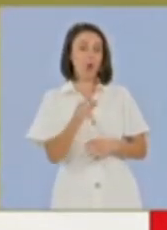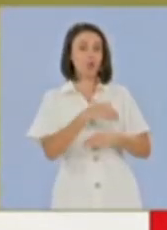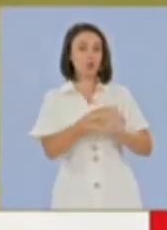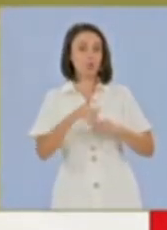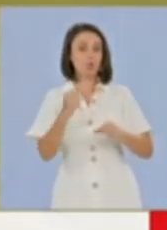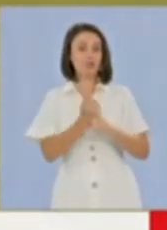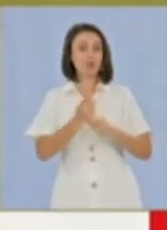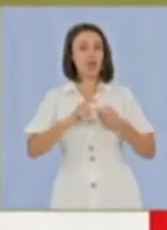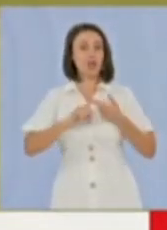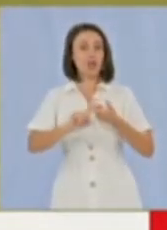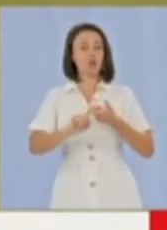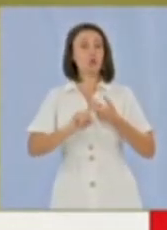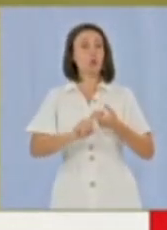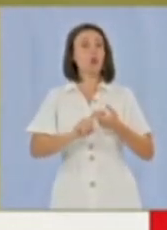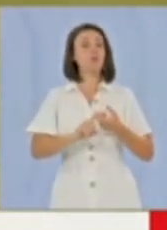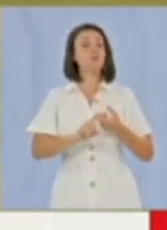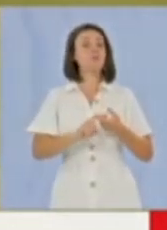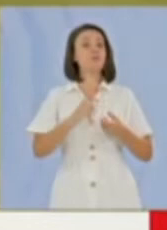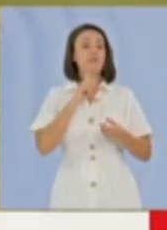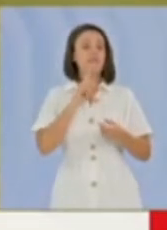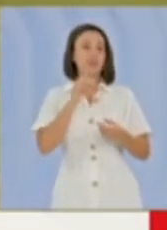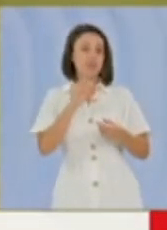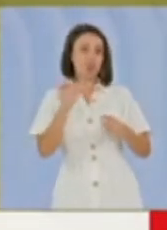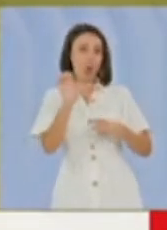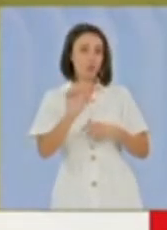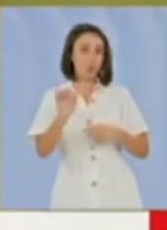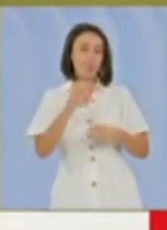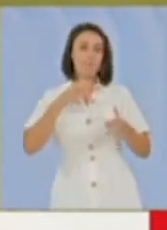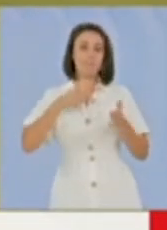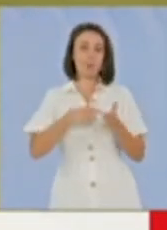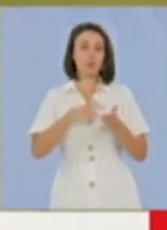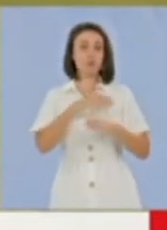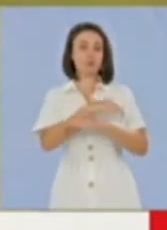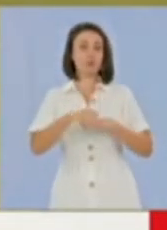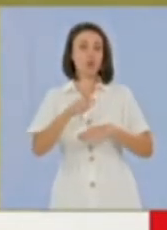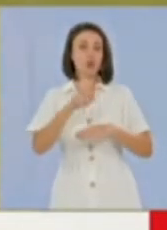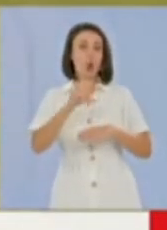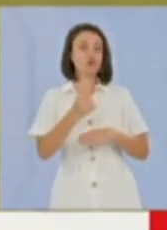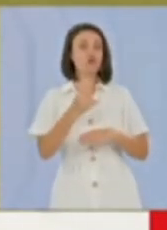face legătura cu rețeaua de autostrăzi din vestul Europei, prin punctul de frontieră